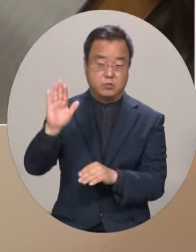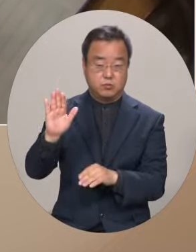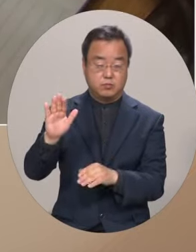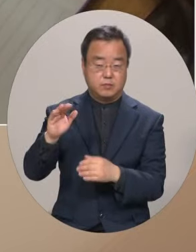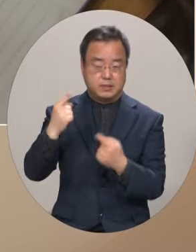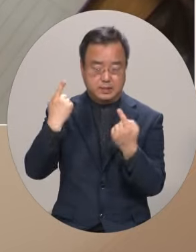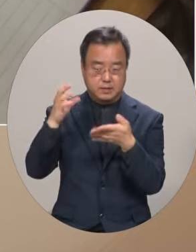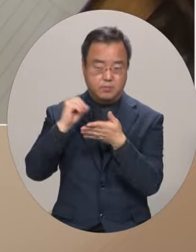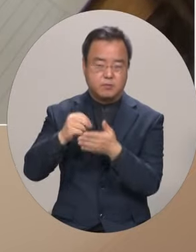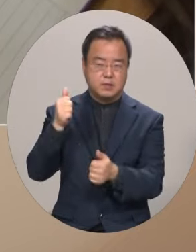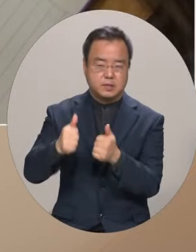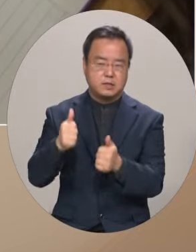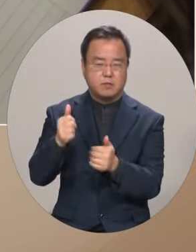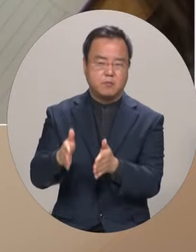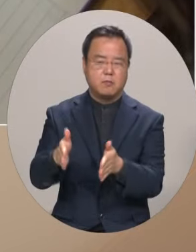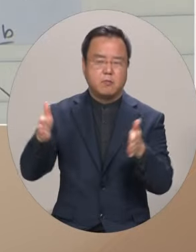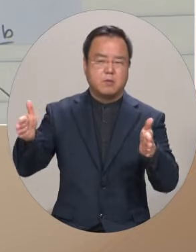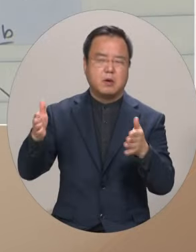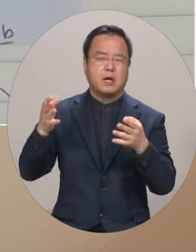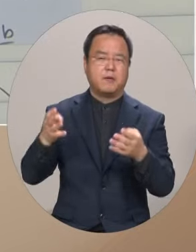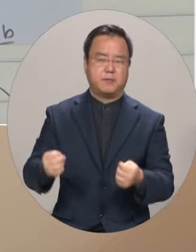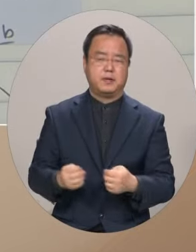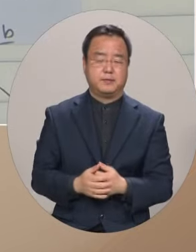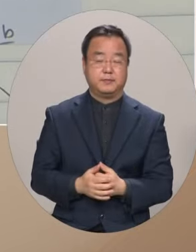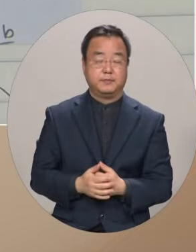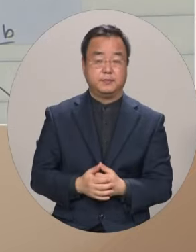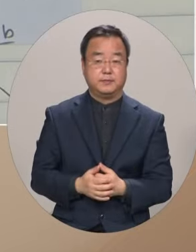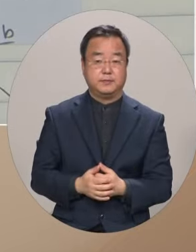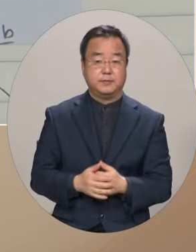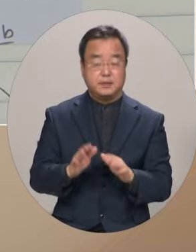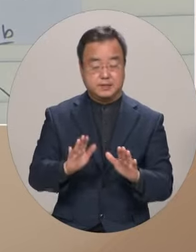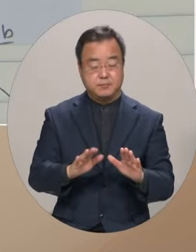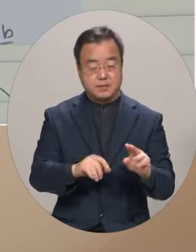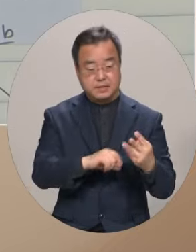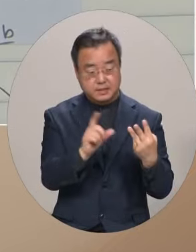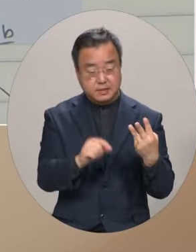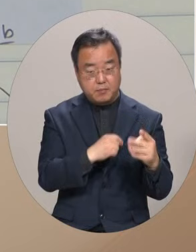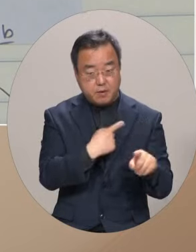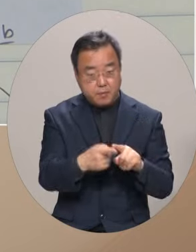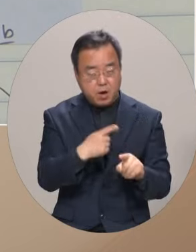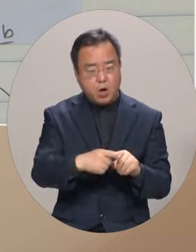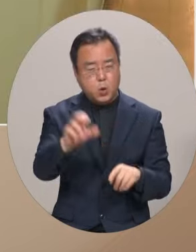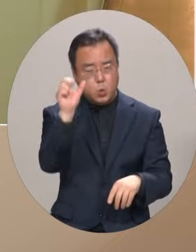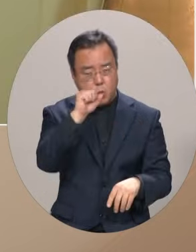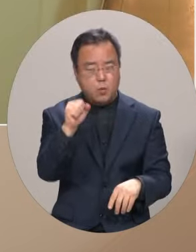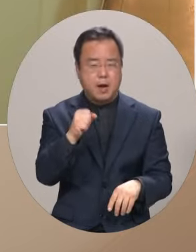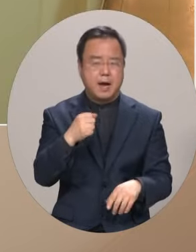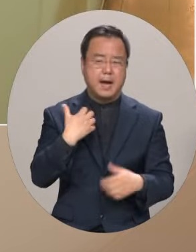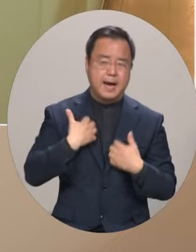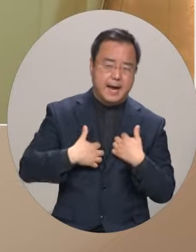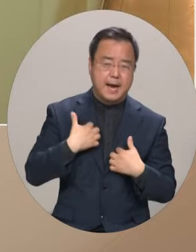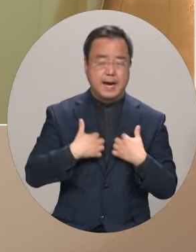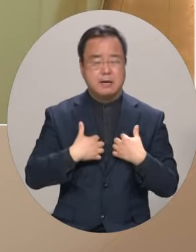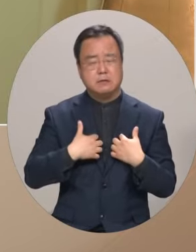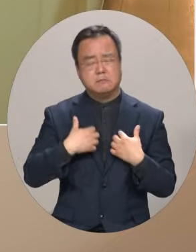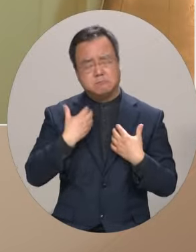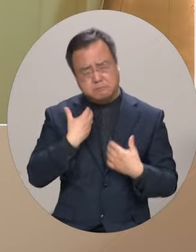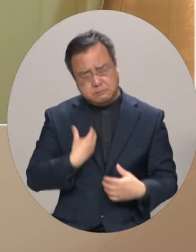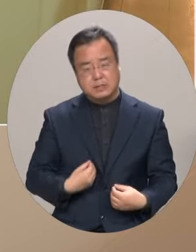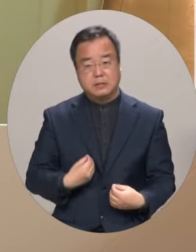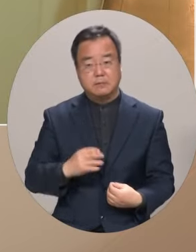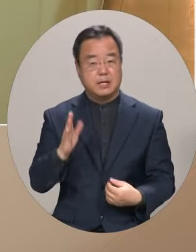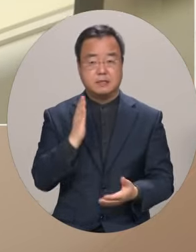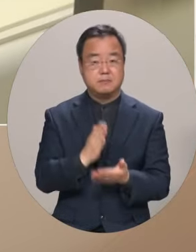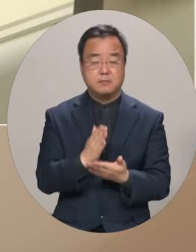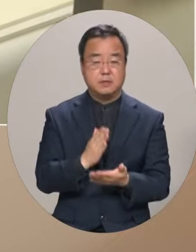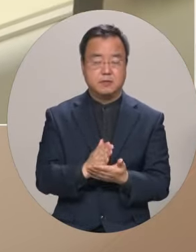있을 수밖에 없습니다 그래서 어 3월학평 결과의 1위 일비 하기보다는 이번 모입 평가 결과를 통해서 향후